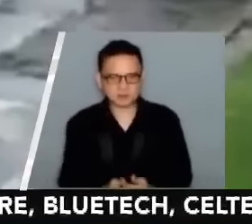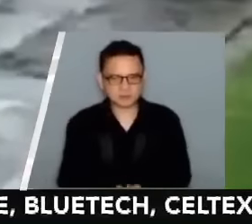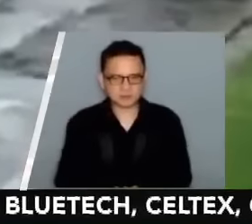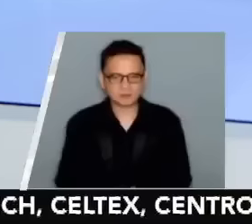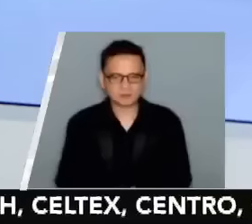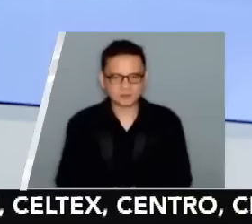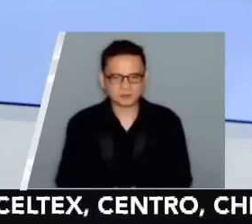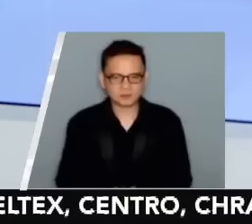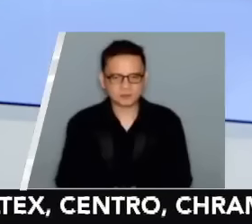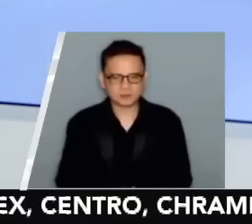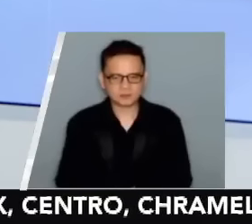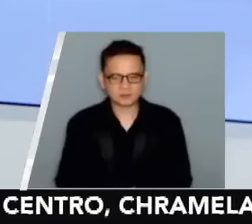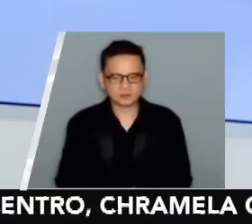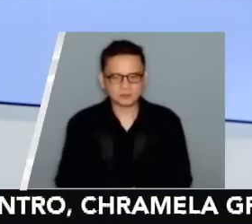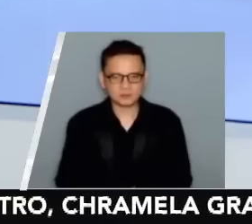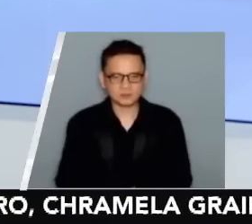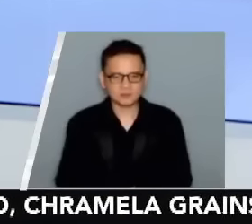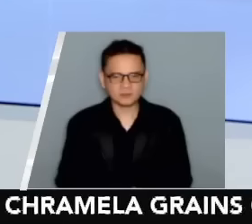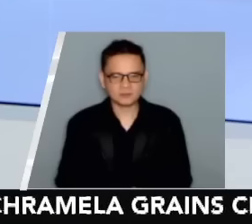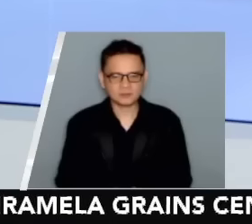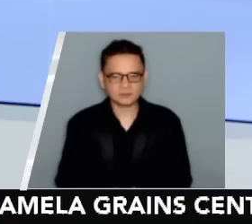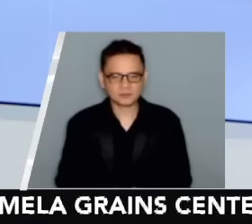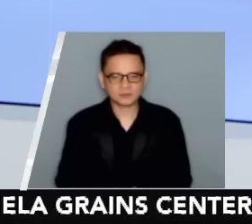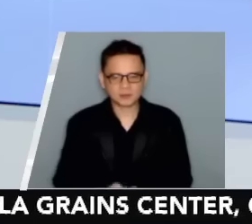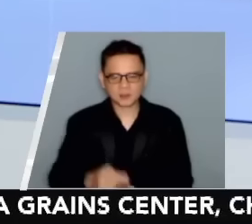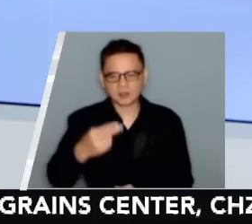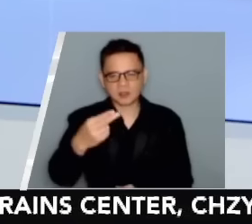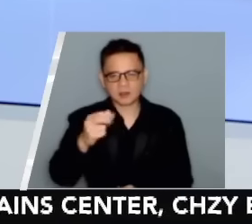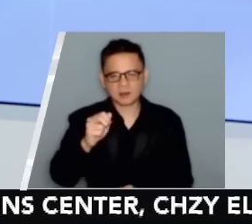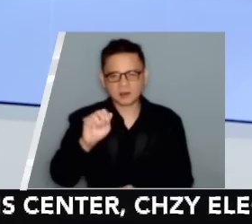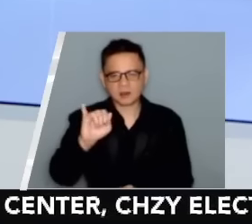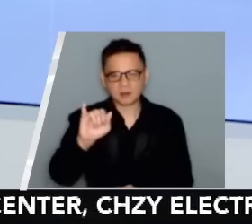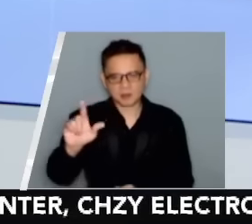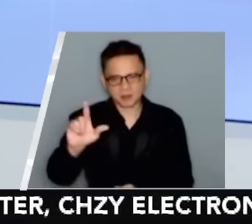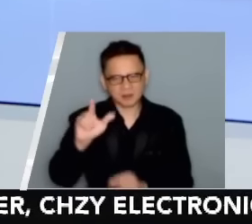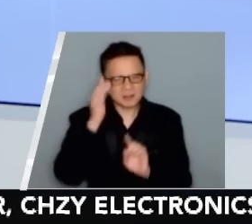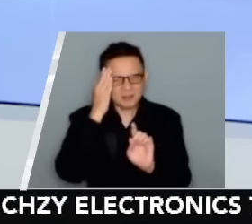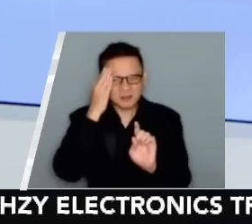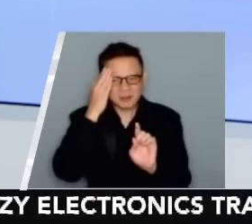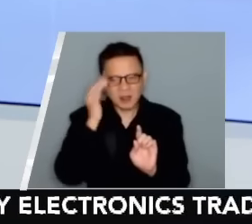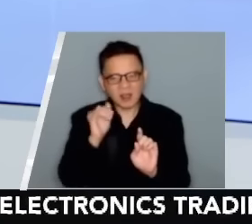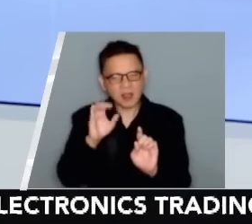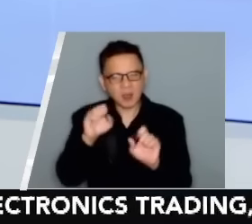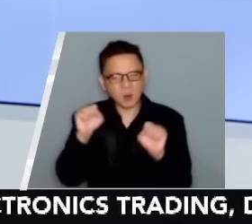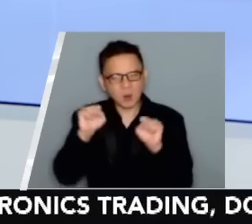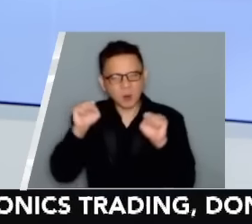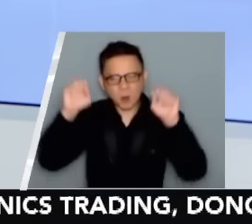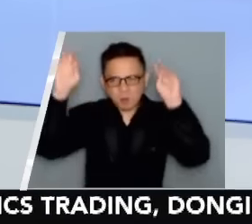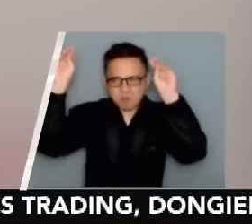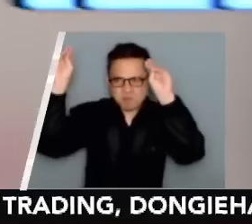kalsada nakaranas po ng Hill storm o pag-ulan ng yelo sa ilang lugar sa South